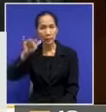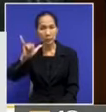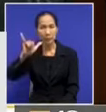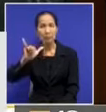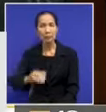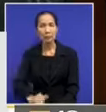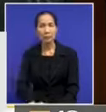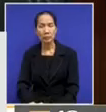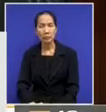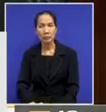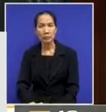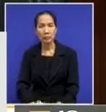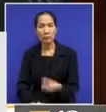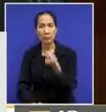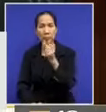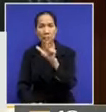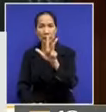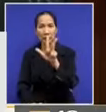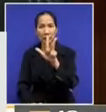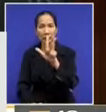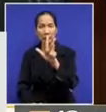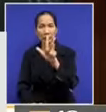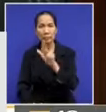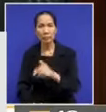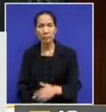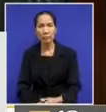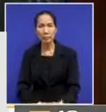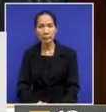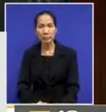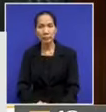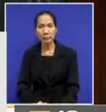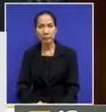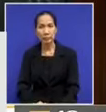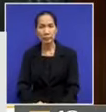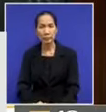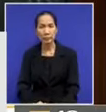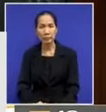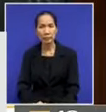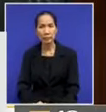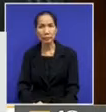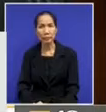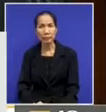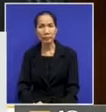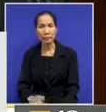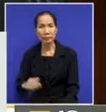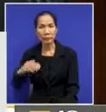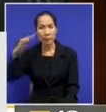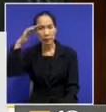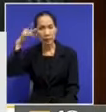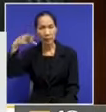่พลเอกประยุทธ์จันทร์โอชาครับ 13พลตรีกลชัยสุวรรณบู